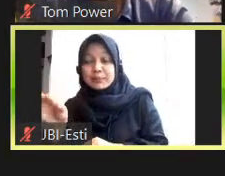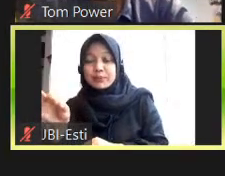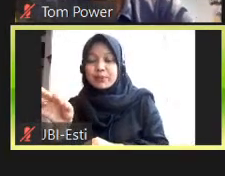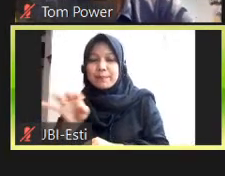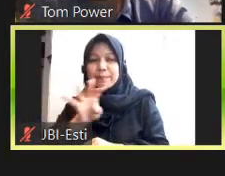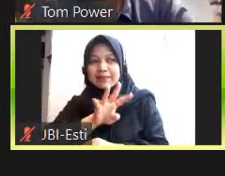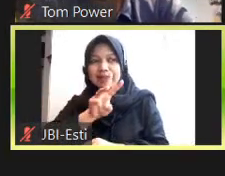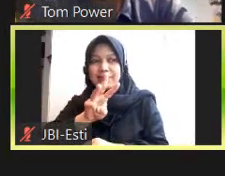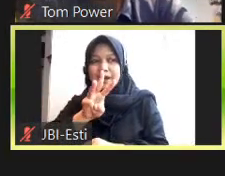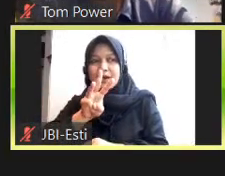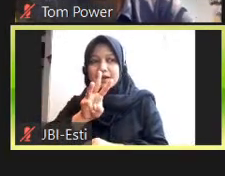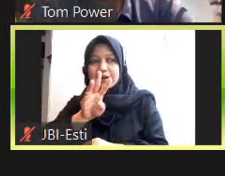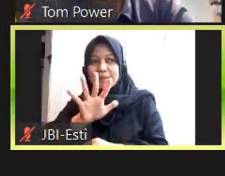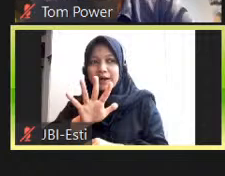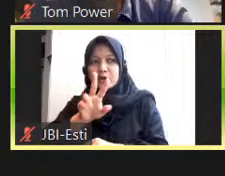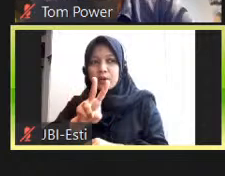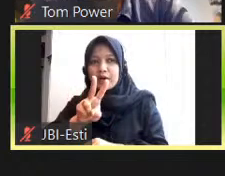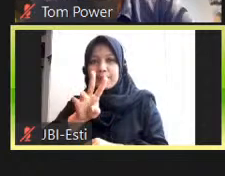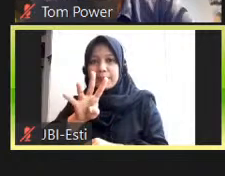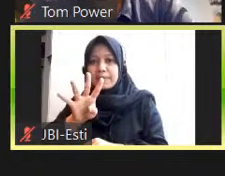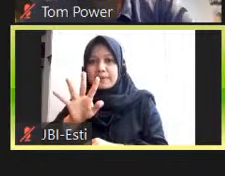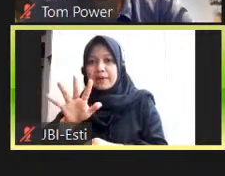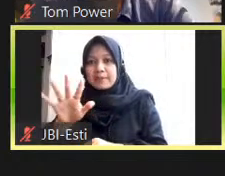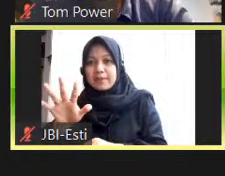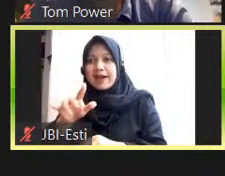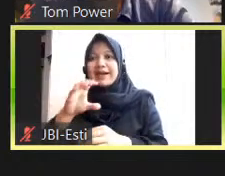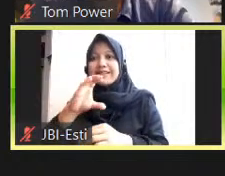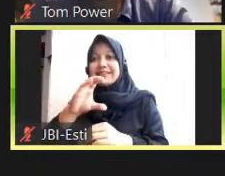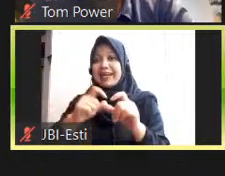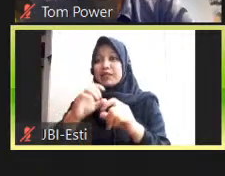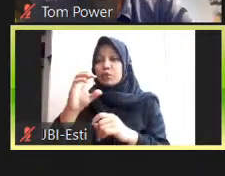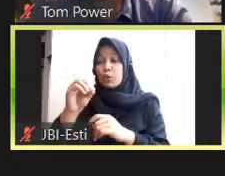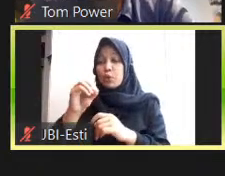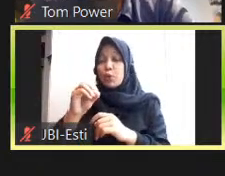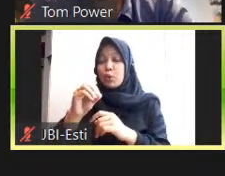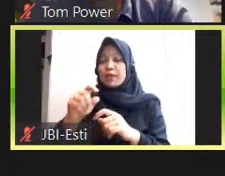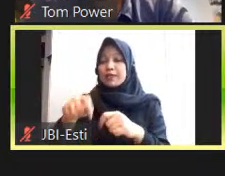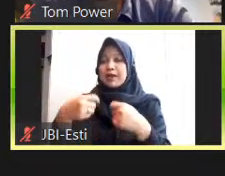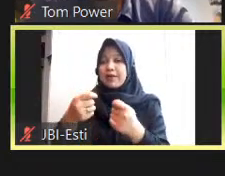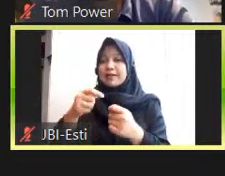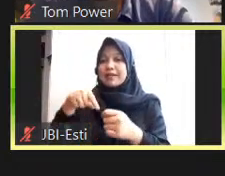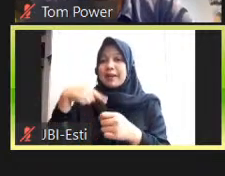452.455 CSO terdaftar di Juli 2020.